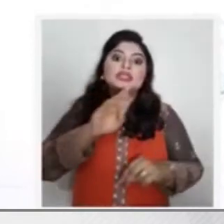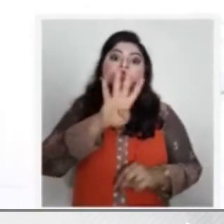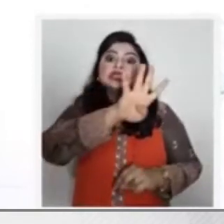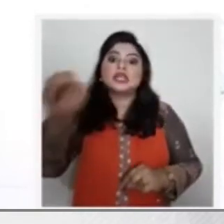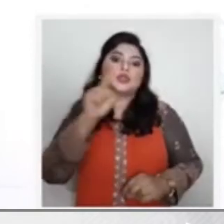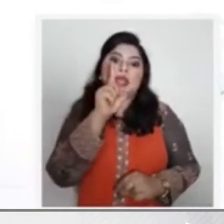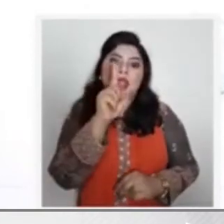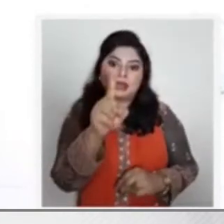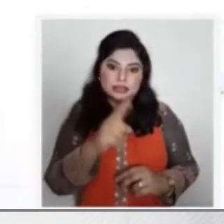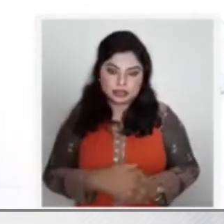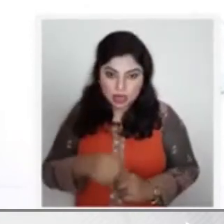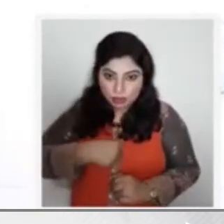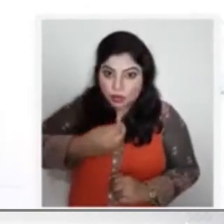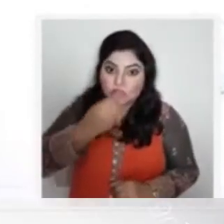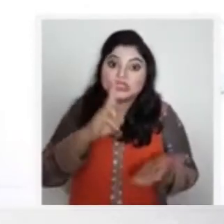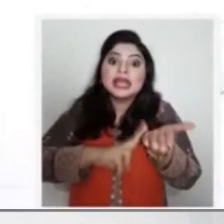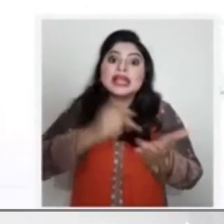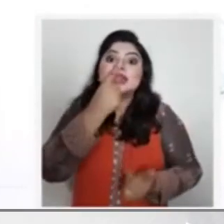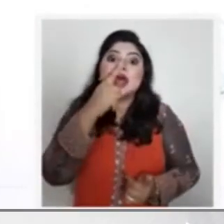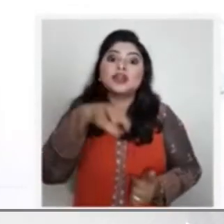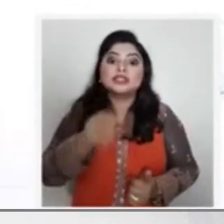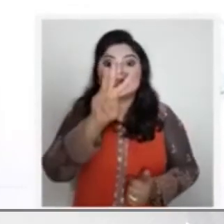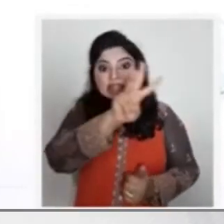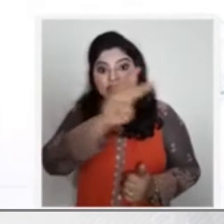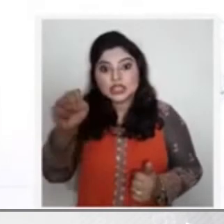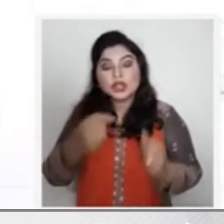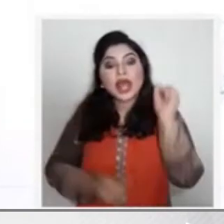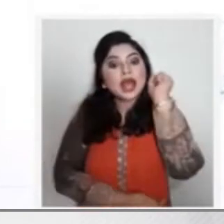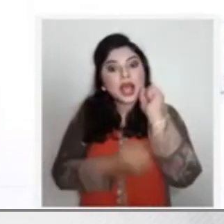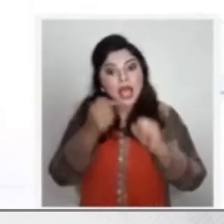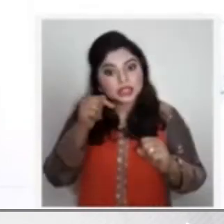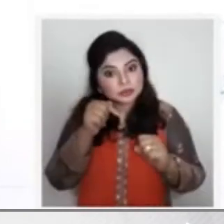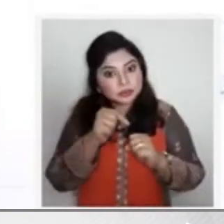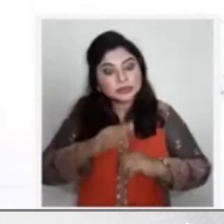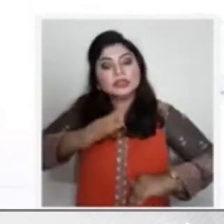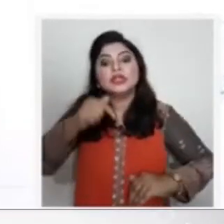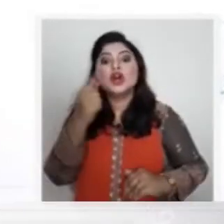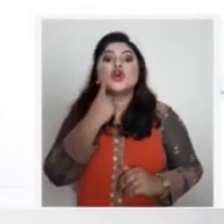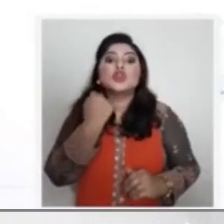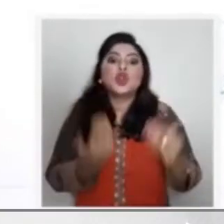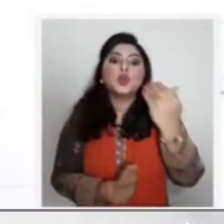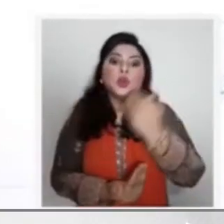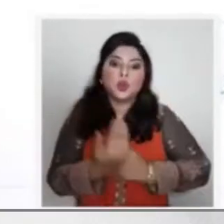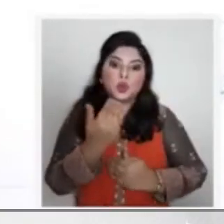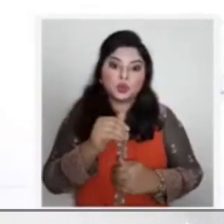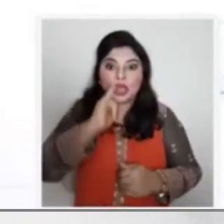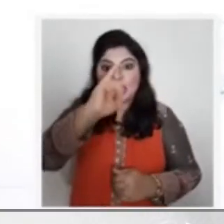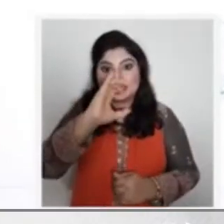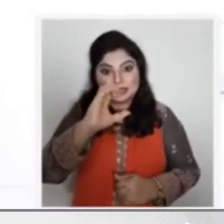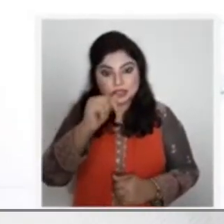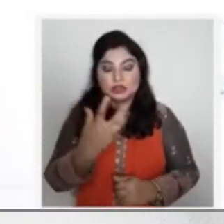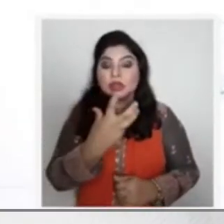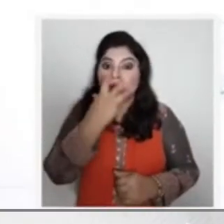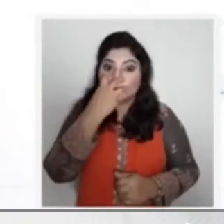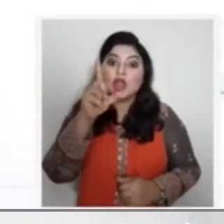১৪৭৭৫টি, সারা দেশে আইসিইউ সংখ্যা ৪০১টি। এক্ষেত্রে উল্লেখ করি নারায়ণগঞ্জে ৩০০ শয্যার